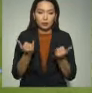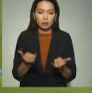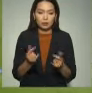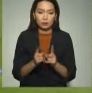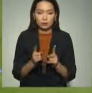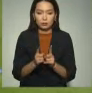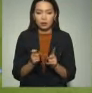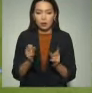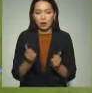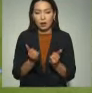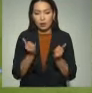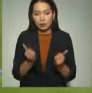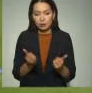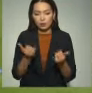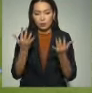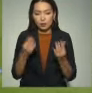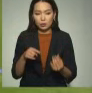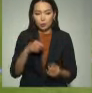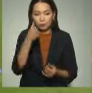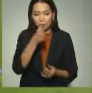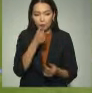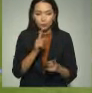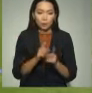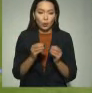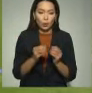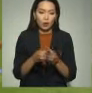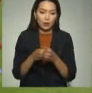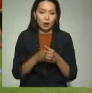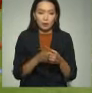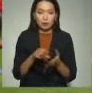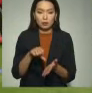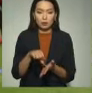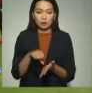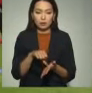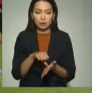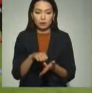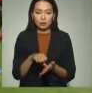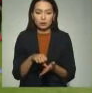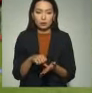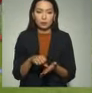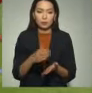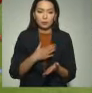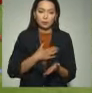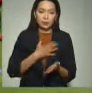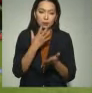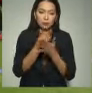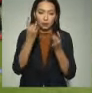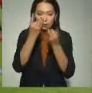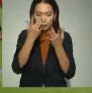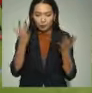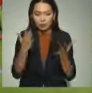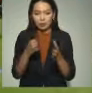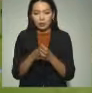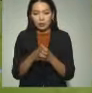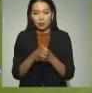арналады. Бүгінгі таңда биыл бізде 10 команда қатысып жатыр. Ол бізге қарайтын мәдениет мекемелері